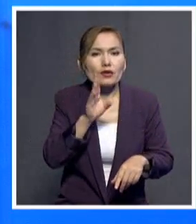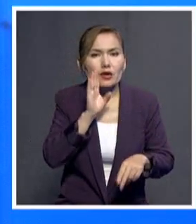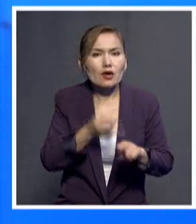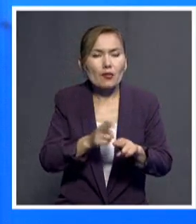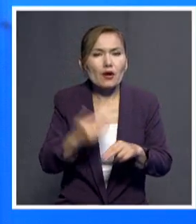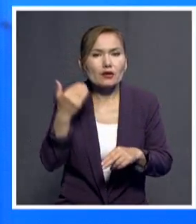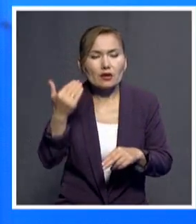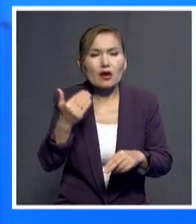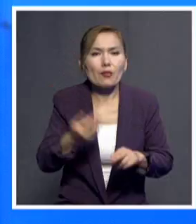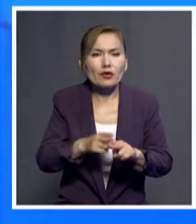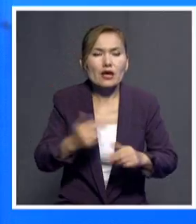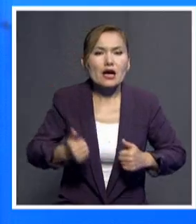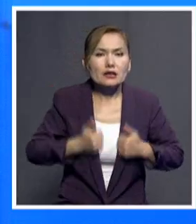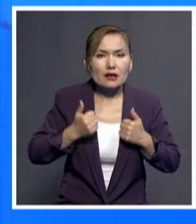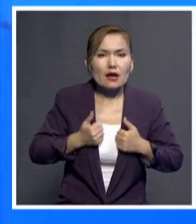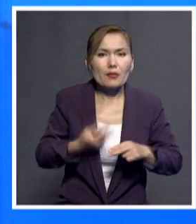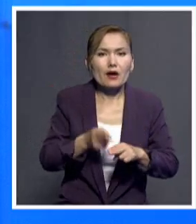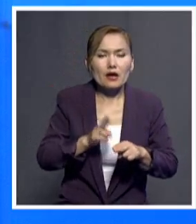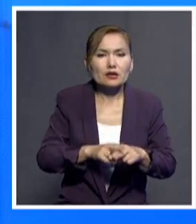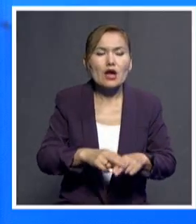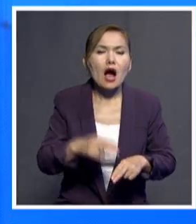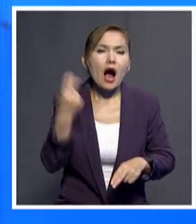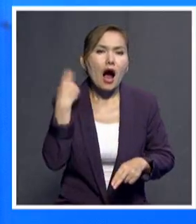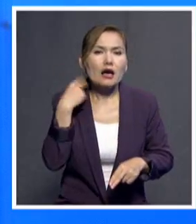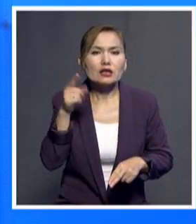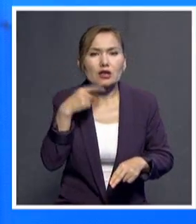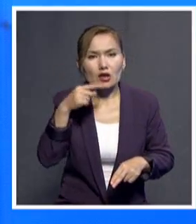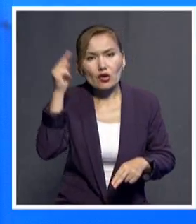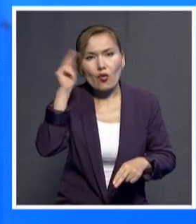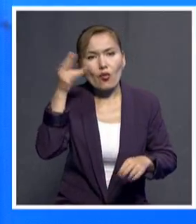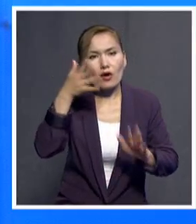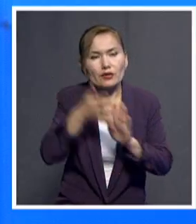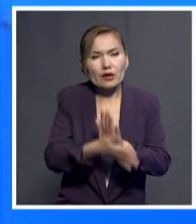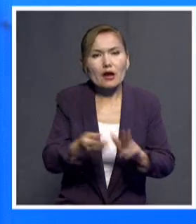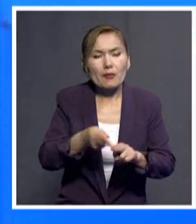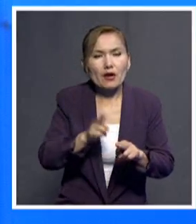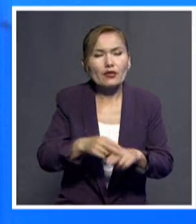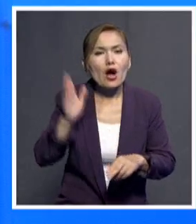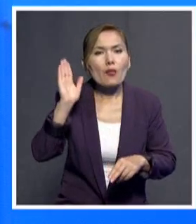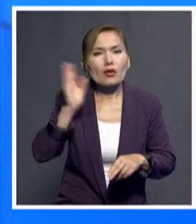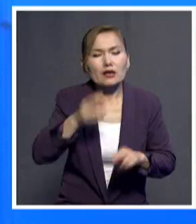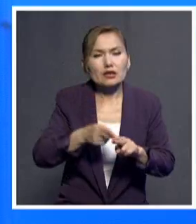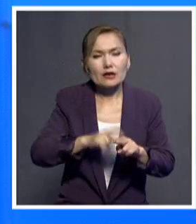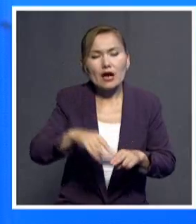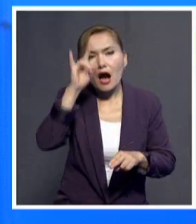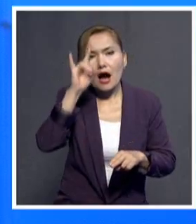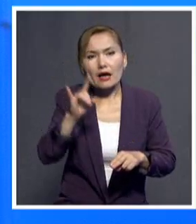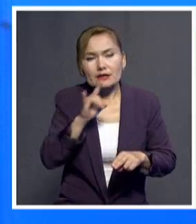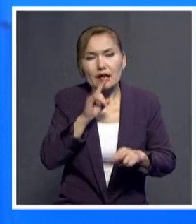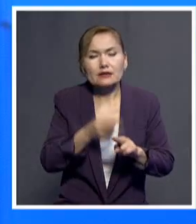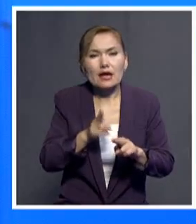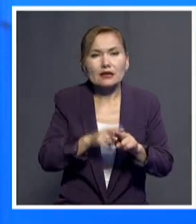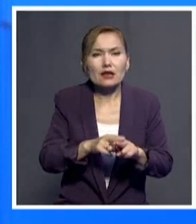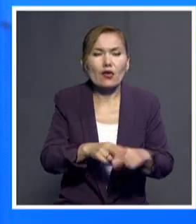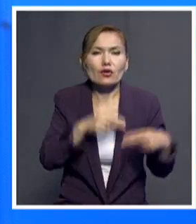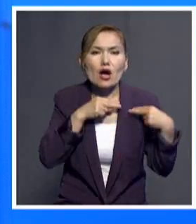шексіз ғылым майданы күтіп тұр. Сондықтан білімпаз ағылшын тілін оқып жүр. Мақсаты білімін толықтырып еліміздің дамыған 30 мемлекеттің